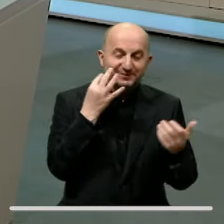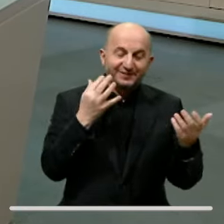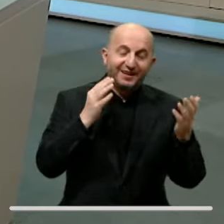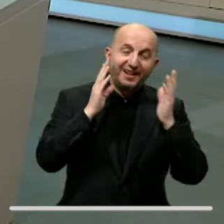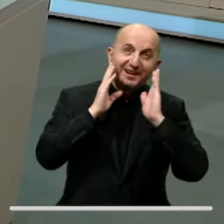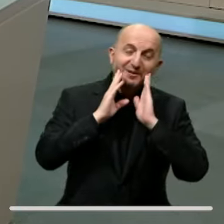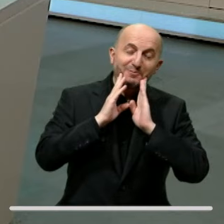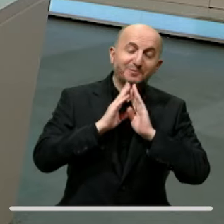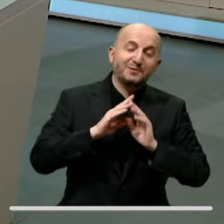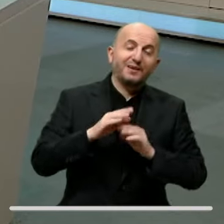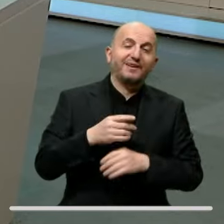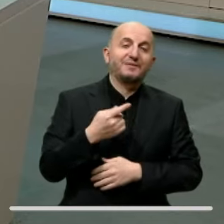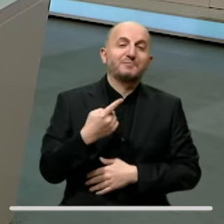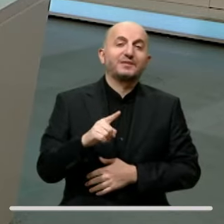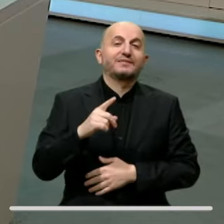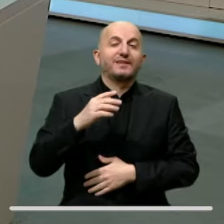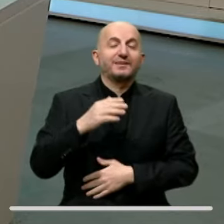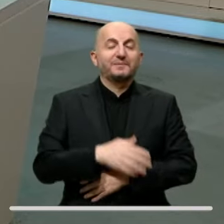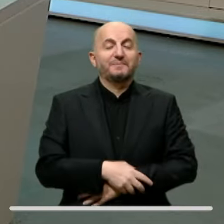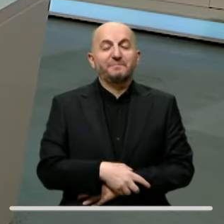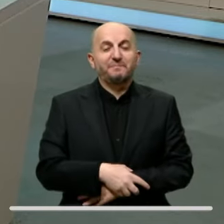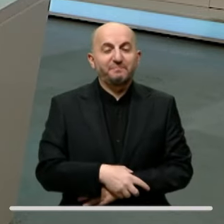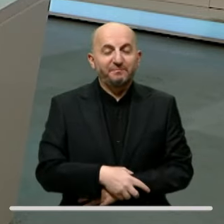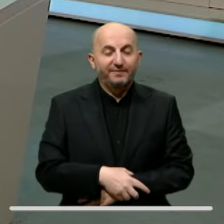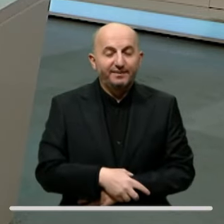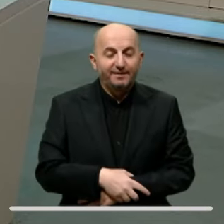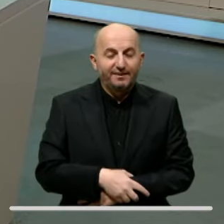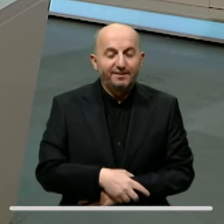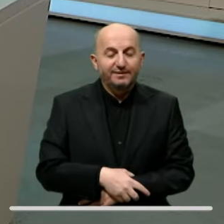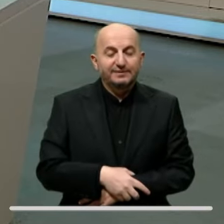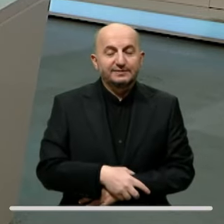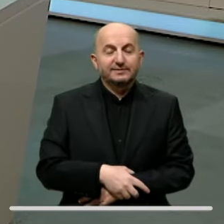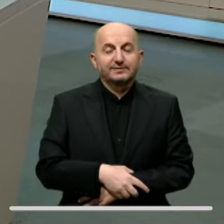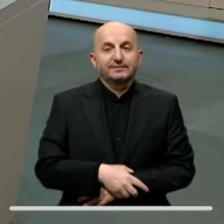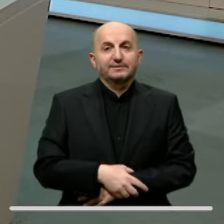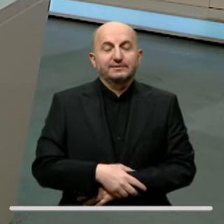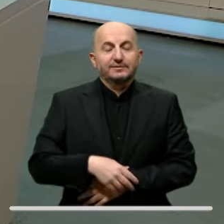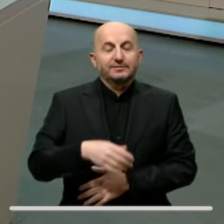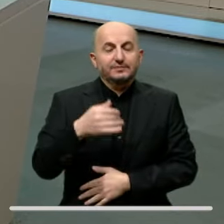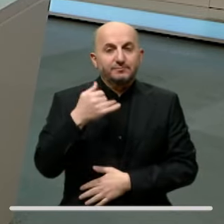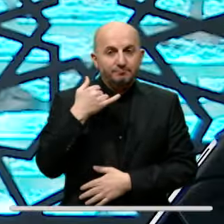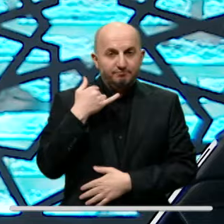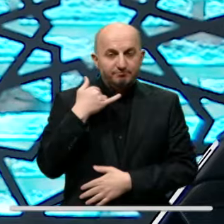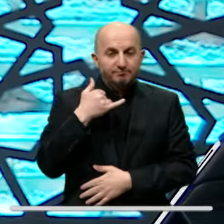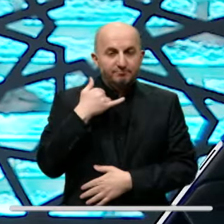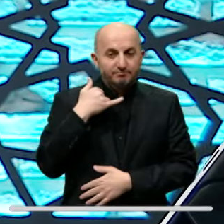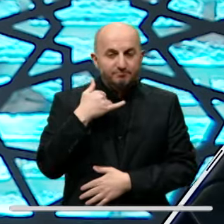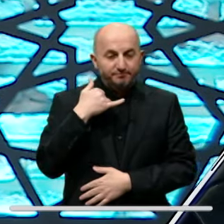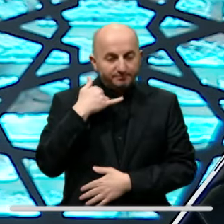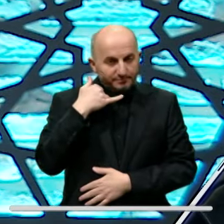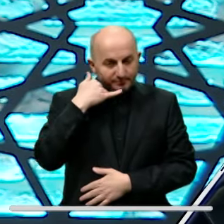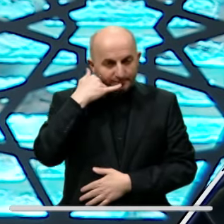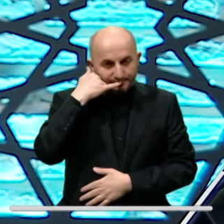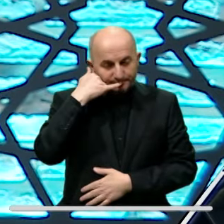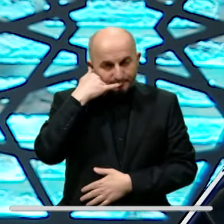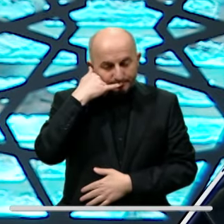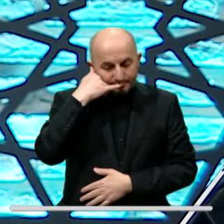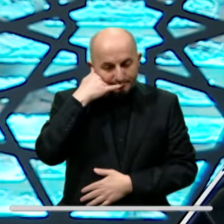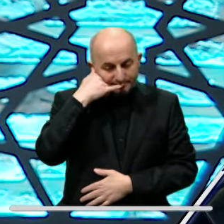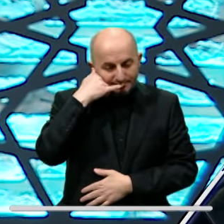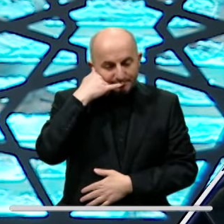Allah'a binlerce kez hamdü senalar olsun. Müsaadeniz var mı? Telefon bağlantısına geçelim buyurun. Vakit kaybetmeden. İstanbul'a gideceğiz demiştik. Berzin